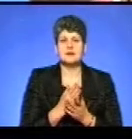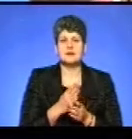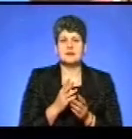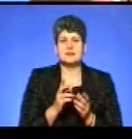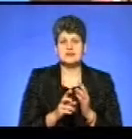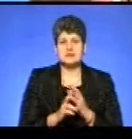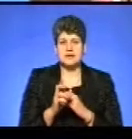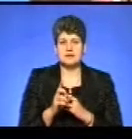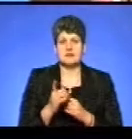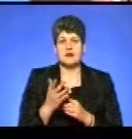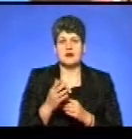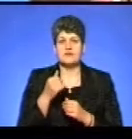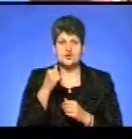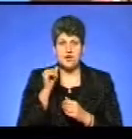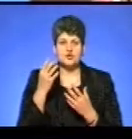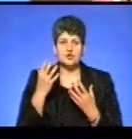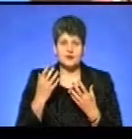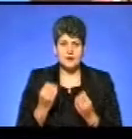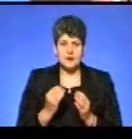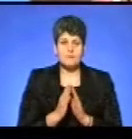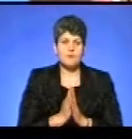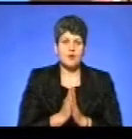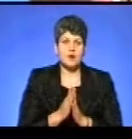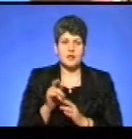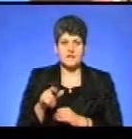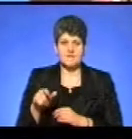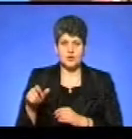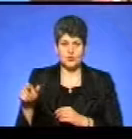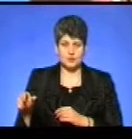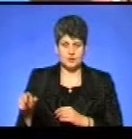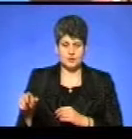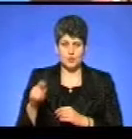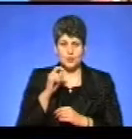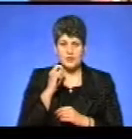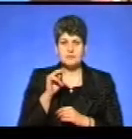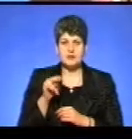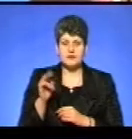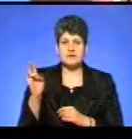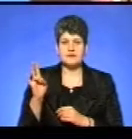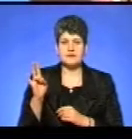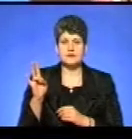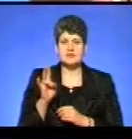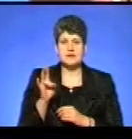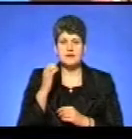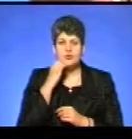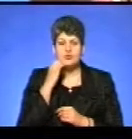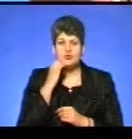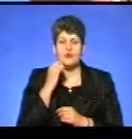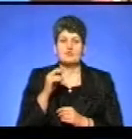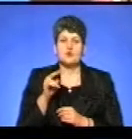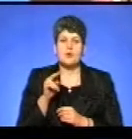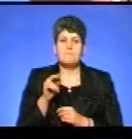я є настоятелем. А з вчорашнього дня прохання віруючих Української Православної Церкви Московського Патріархату Благовіщення